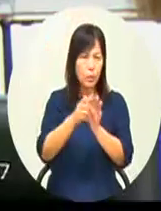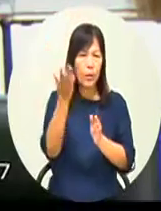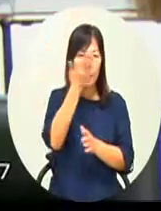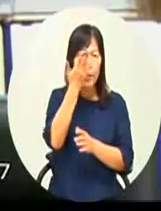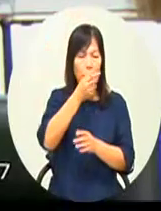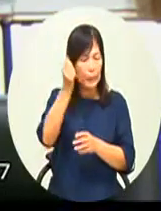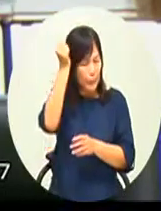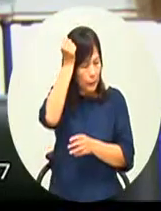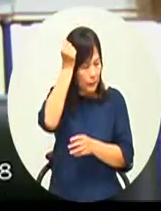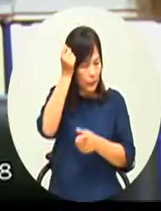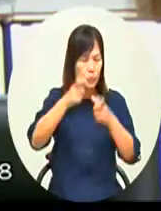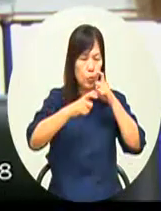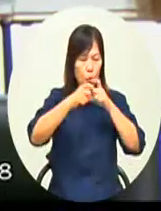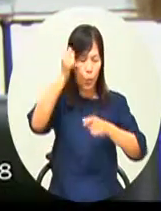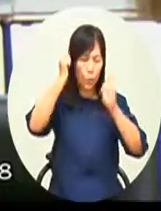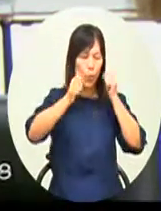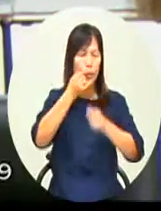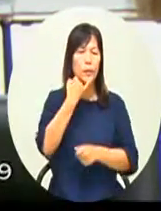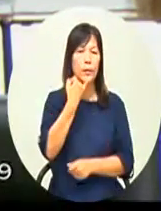记忆。